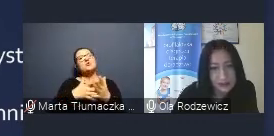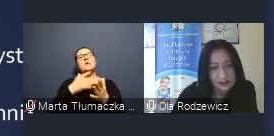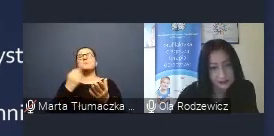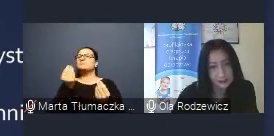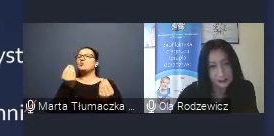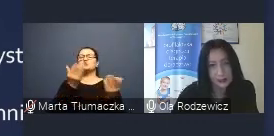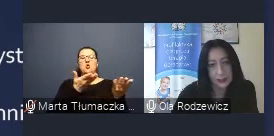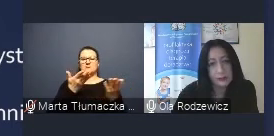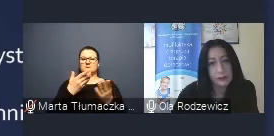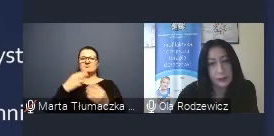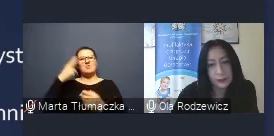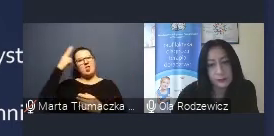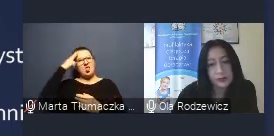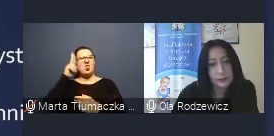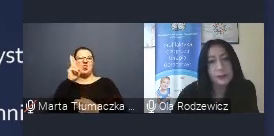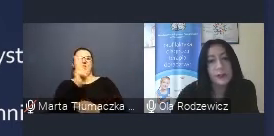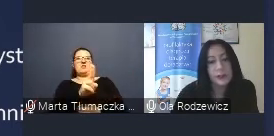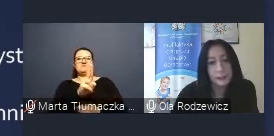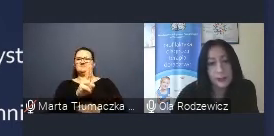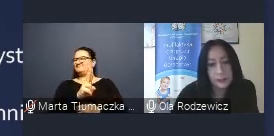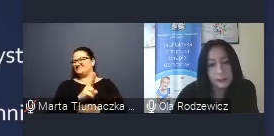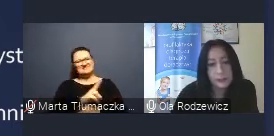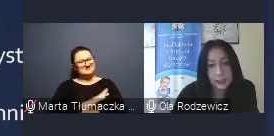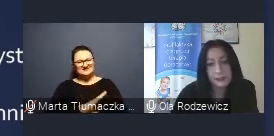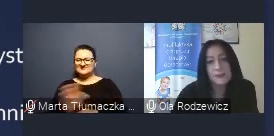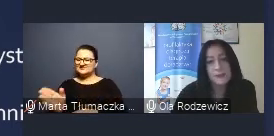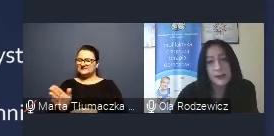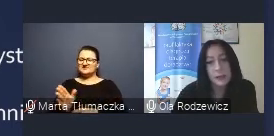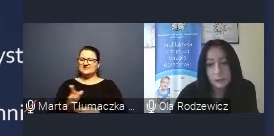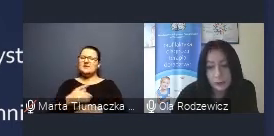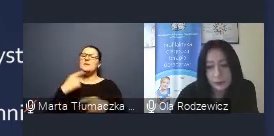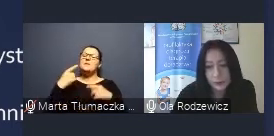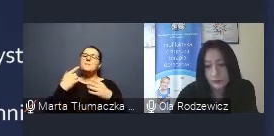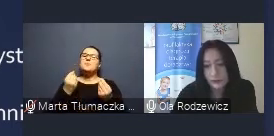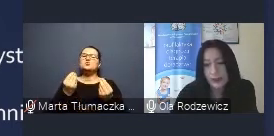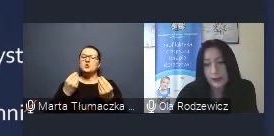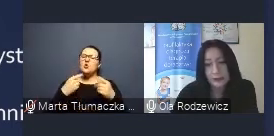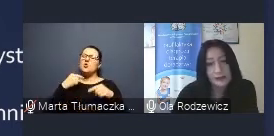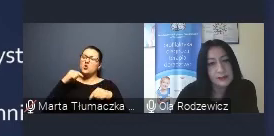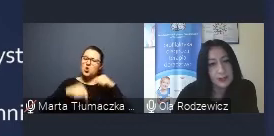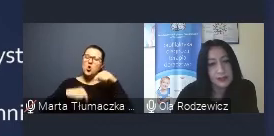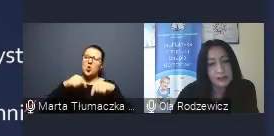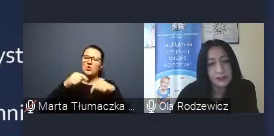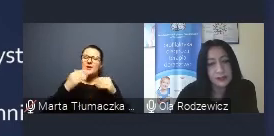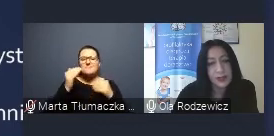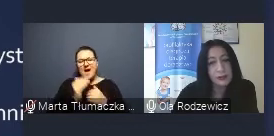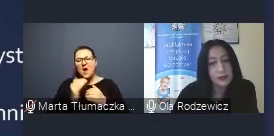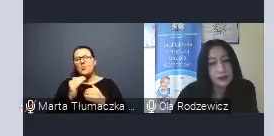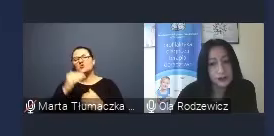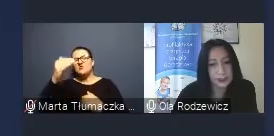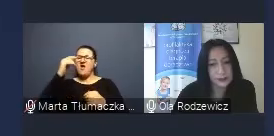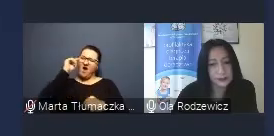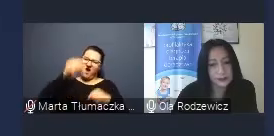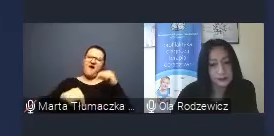mu etykietkę, tylko po to, żeby małymi krokami albo dużymi zmieniać